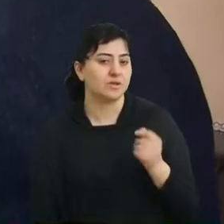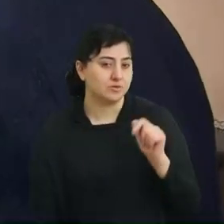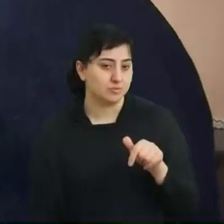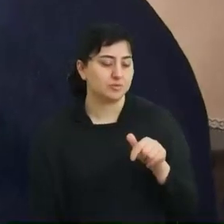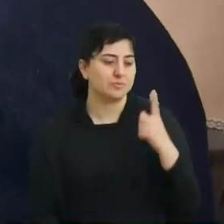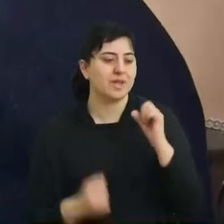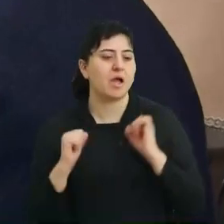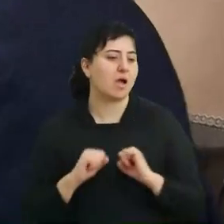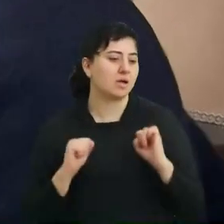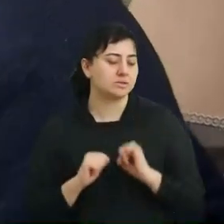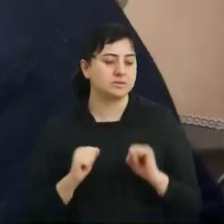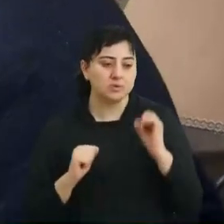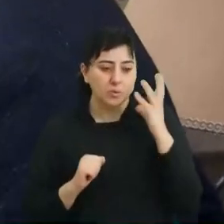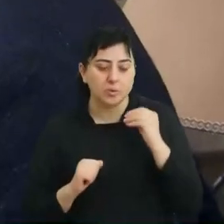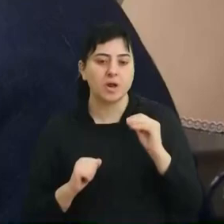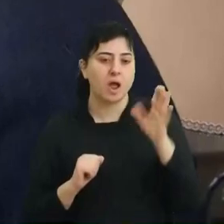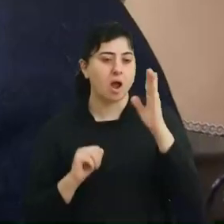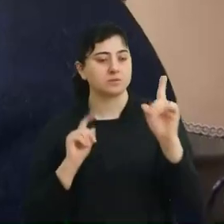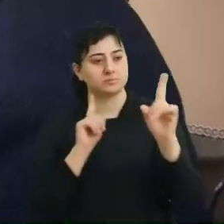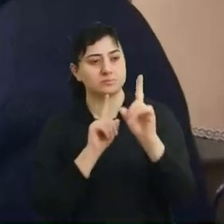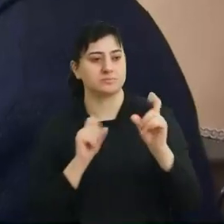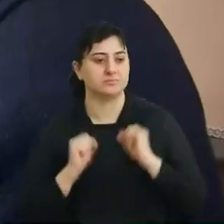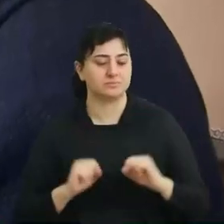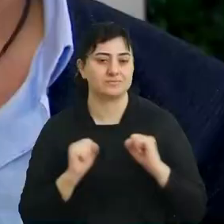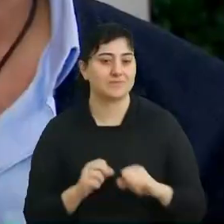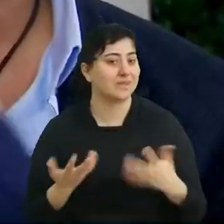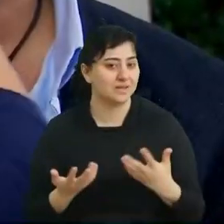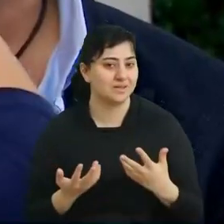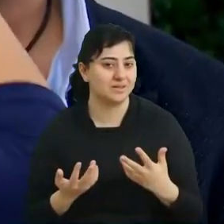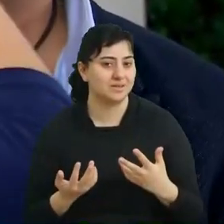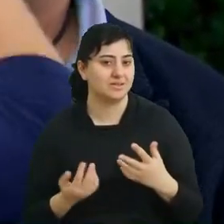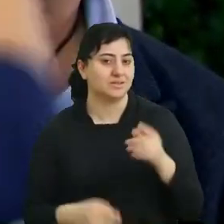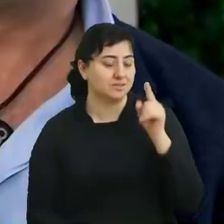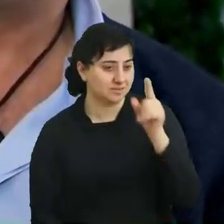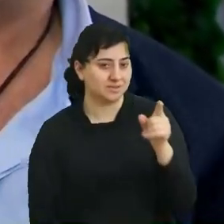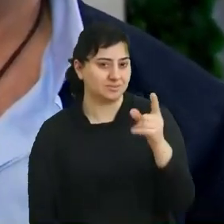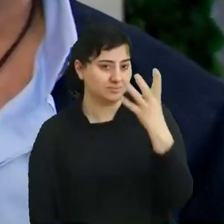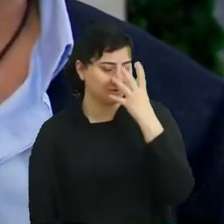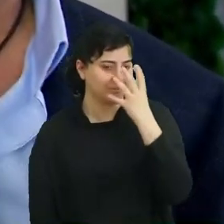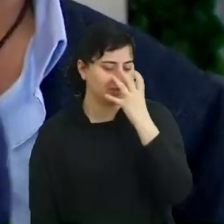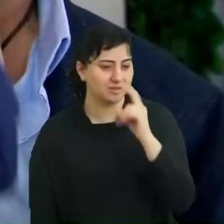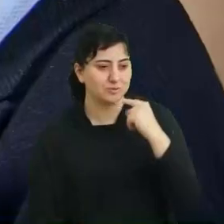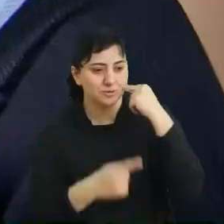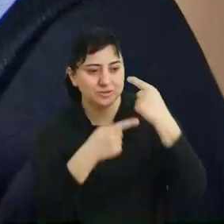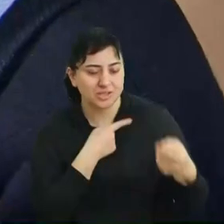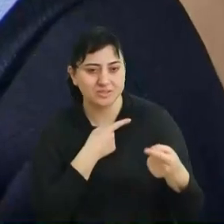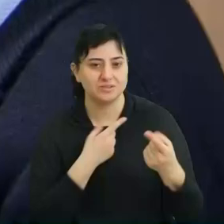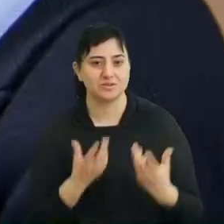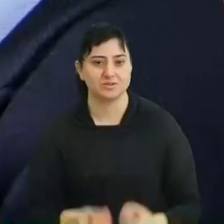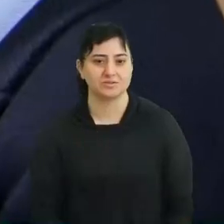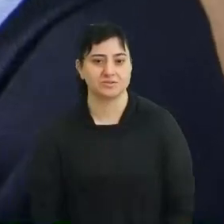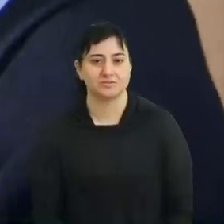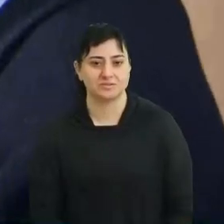bir egzersiz hayatım. Ayna egzersizi. Yani şöyle hani sen, ben, ben...